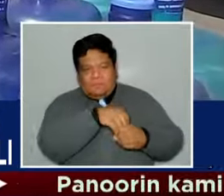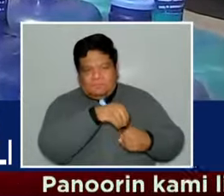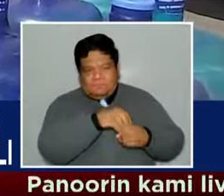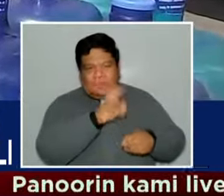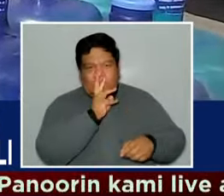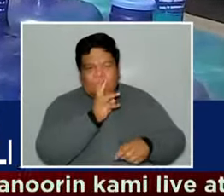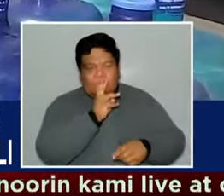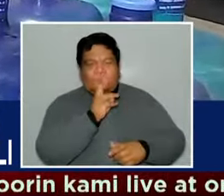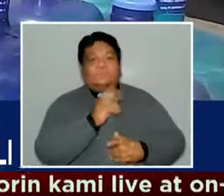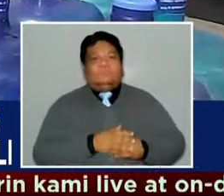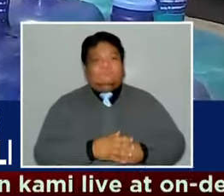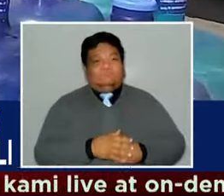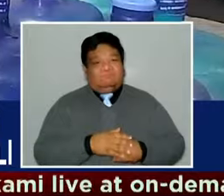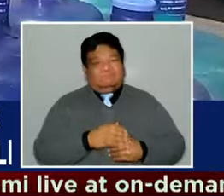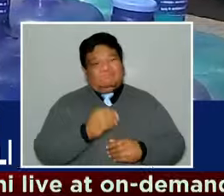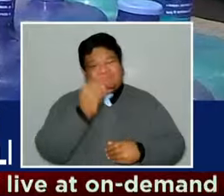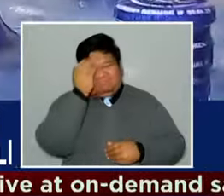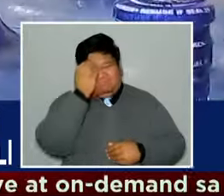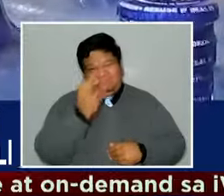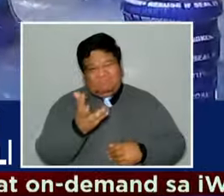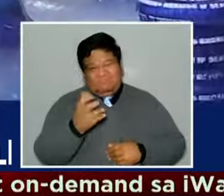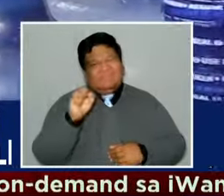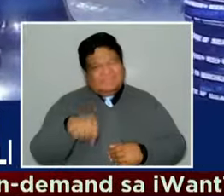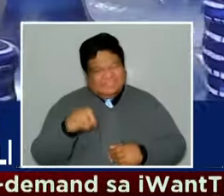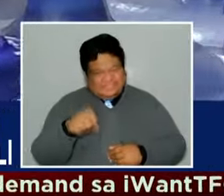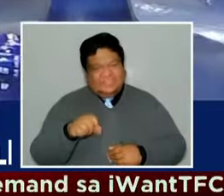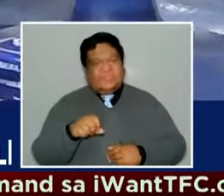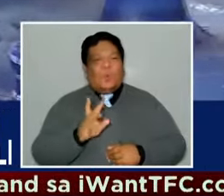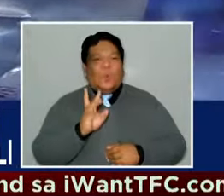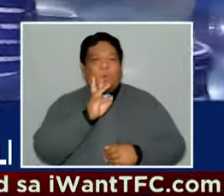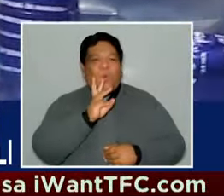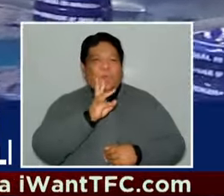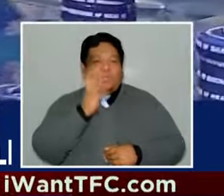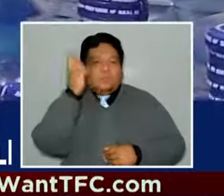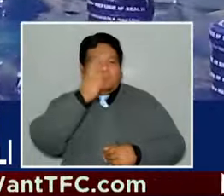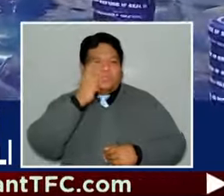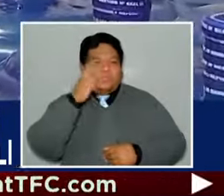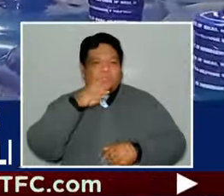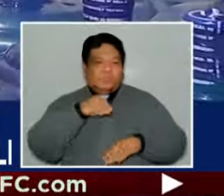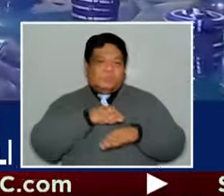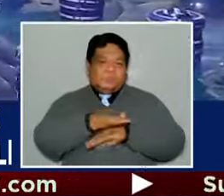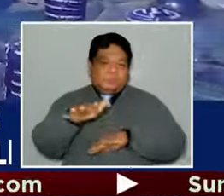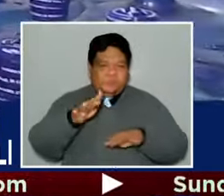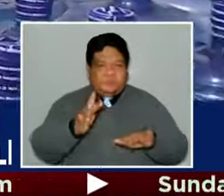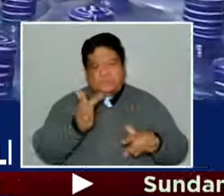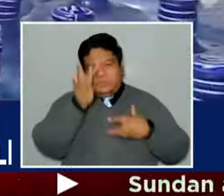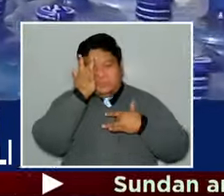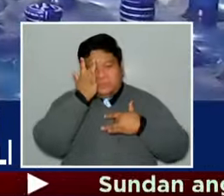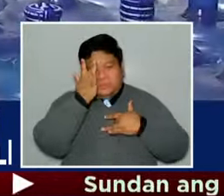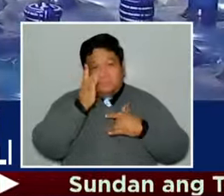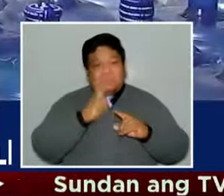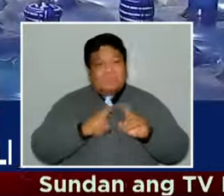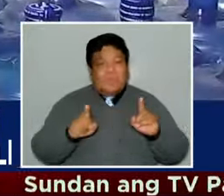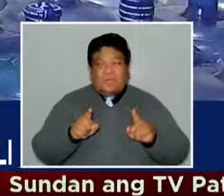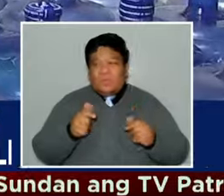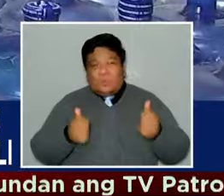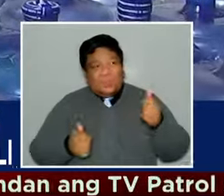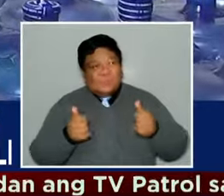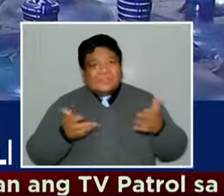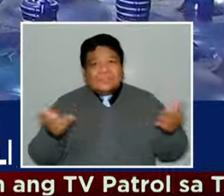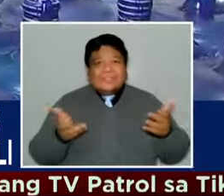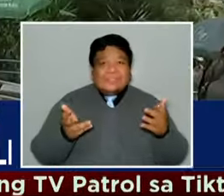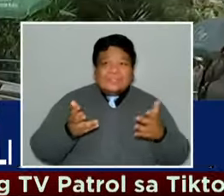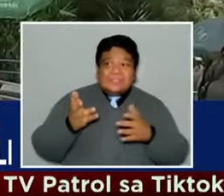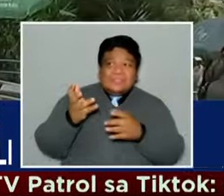na contaminated water talaga yung sanhi ng sakit pero hindi pa rin tiyak kung saan yung pinaka-source